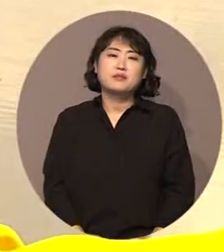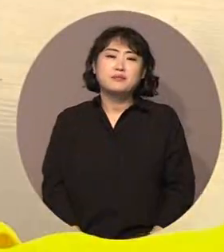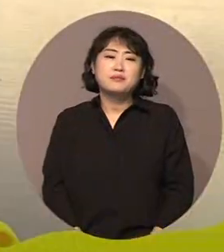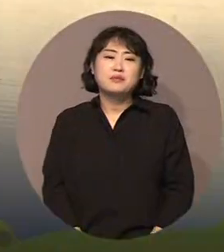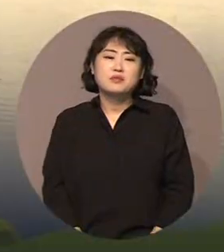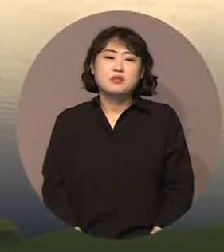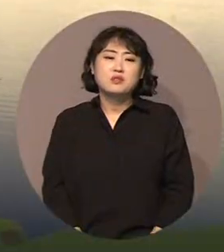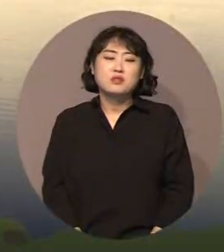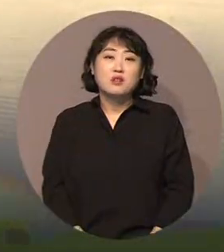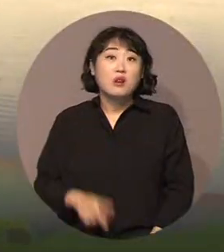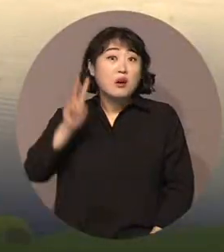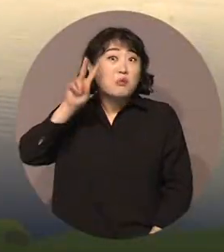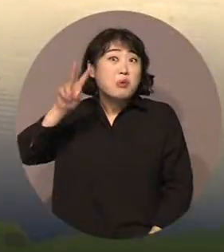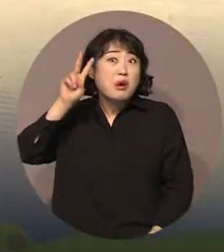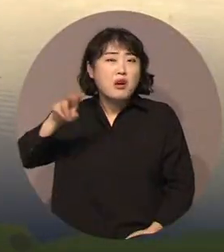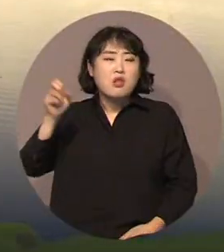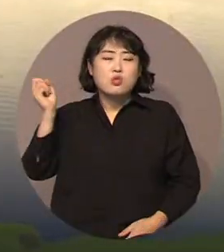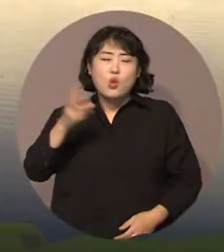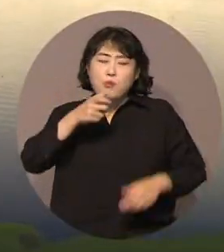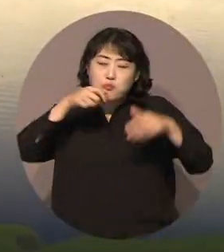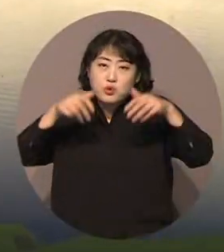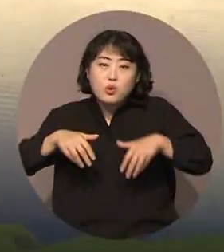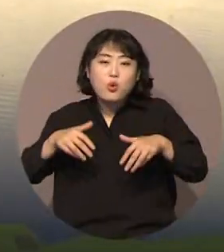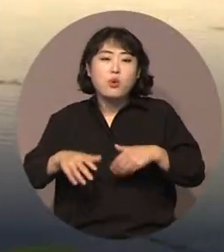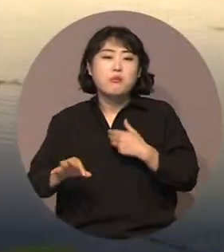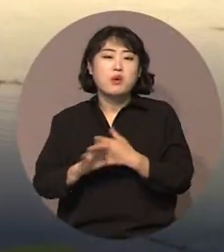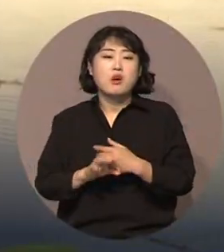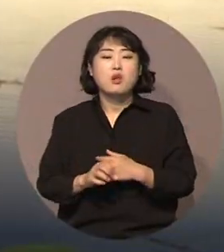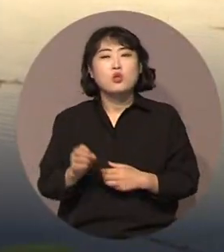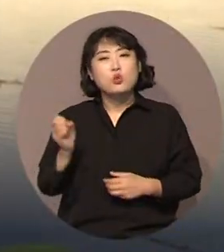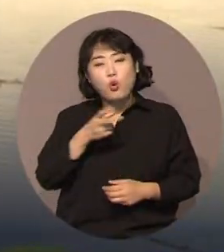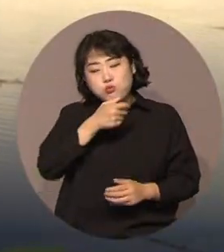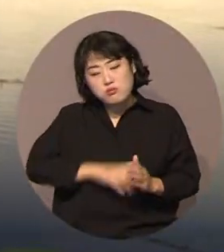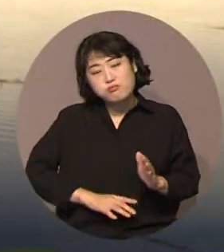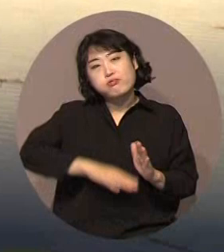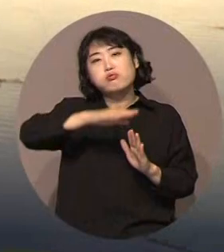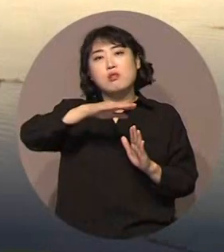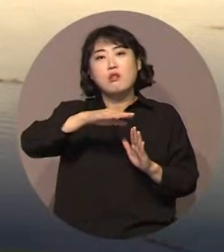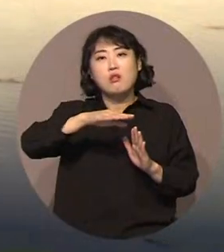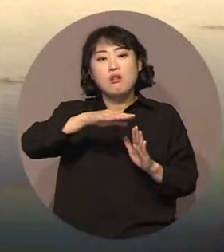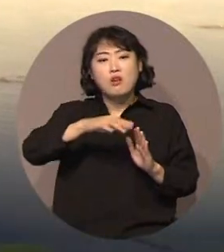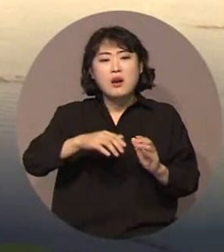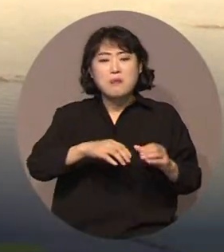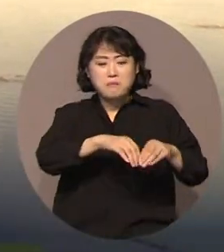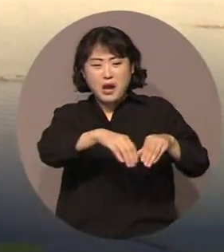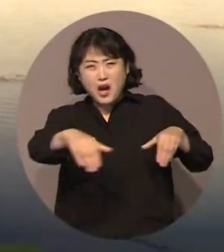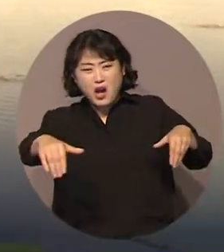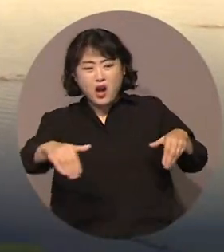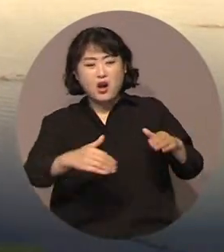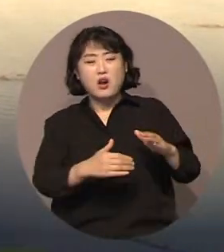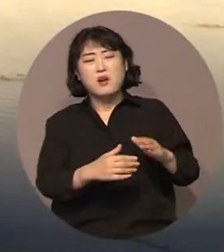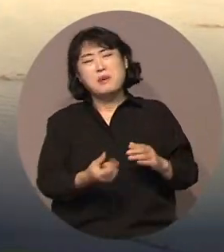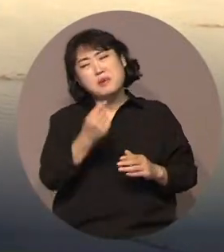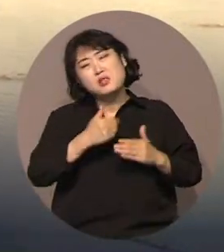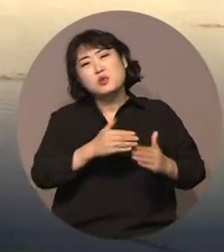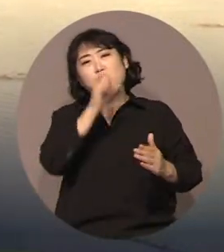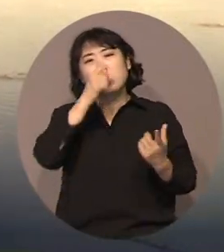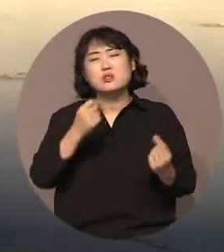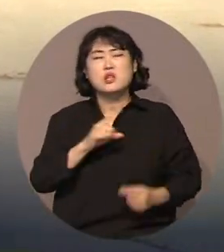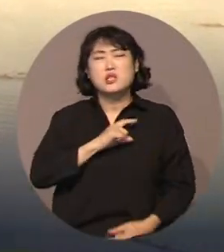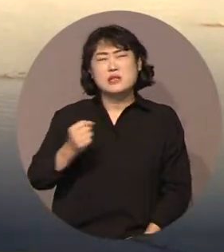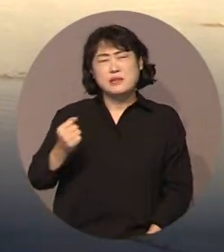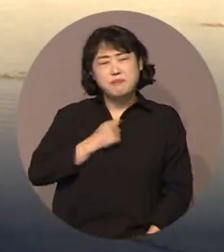비가 많이 오면은 내내 이중으로 또 수춤하는 거 아닙니까? 물이 들어오는 걸 막아놓고서 그걸 했으면 좋겠다는 얘기요. 그게 지금